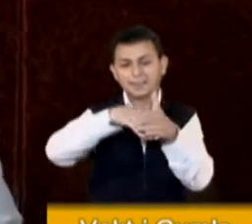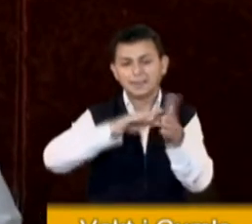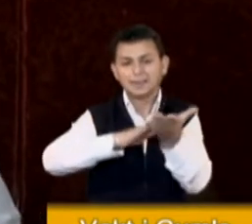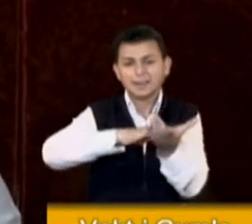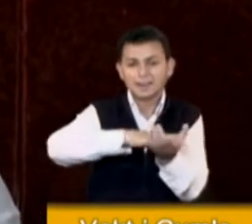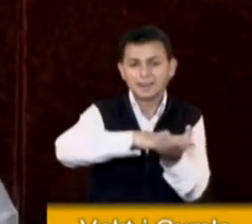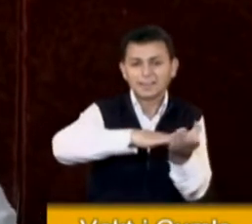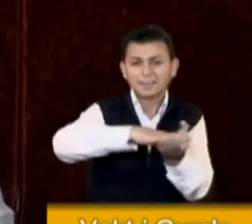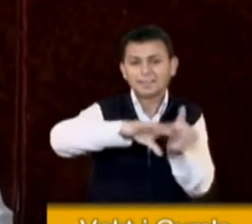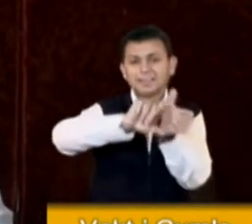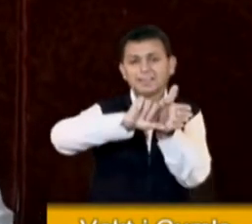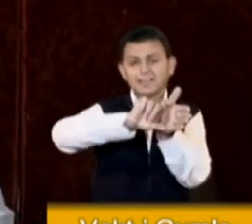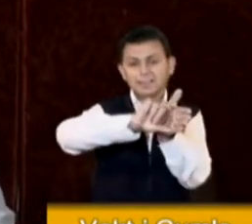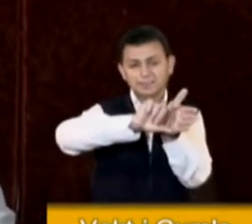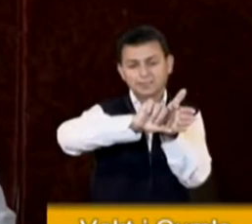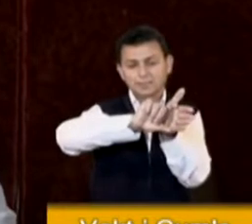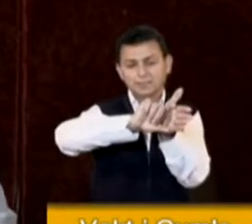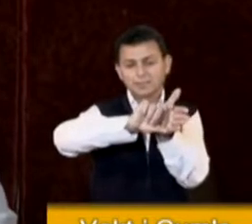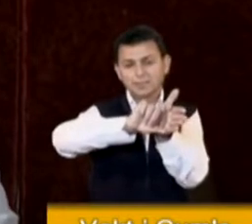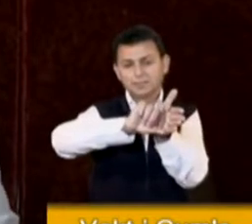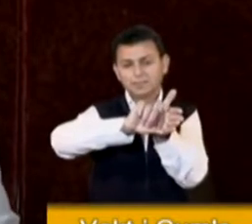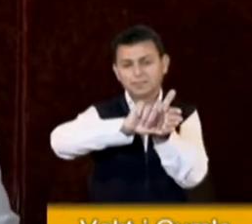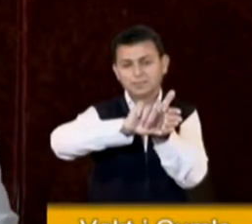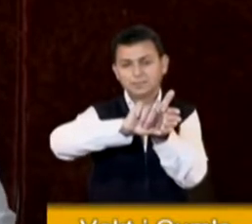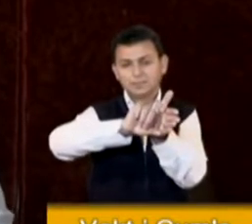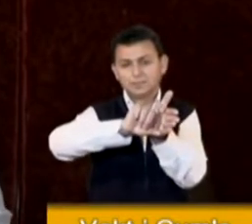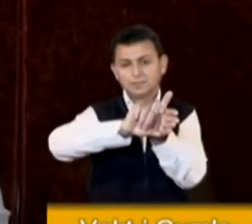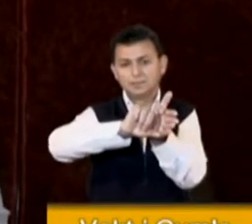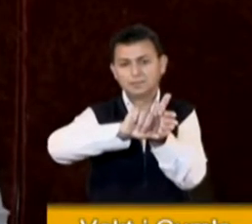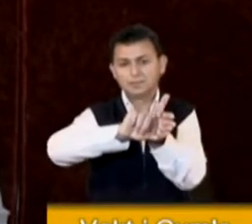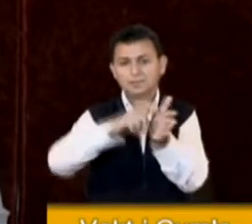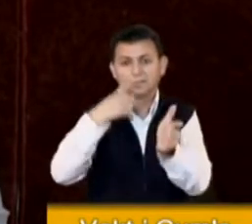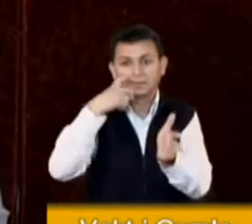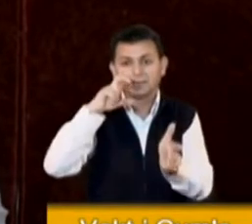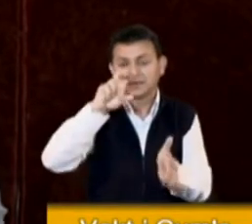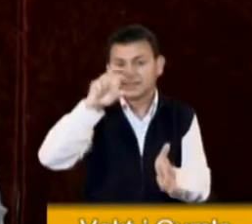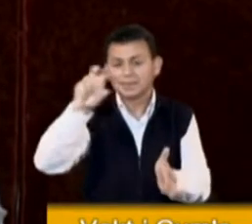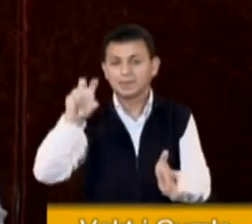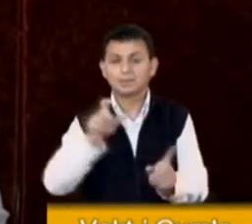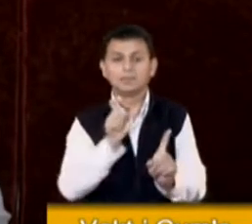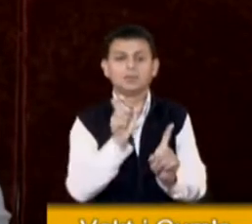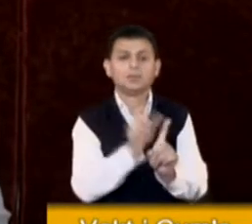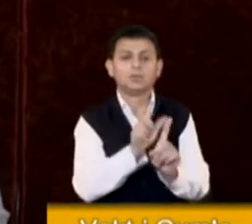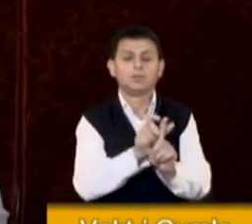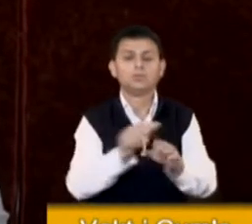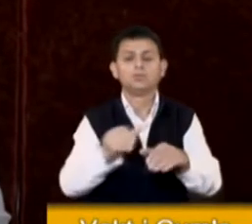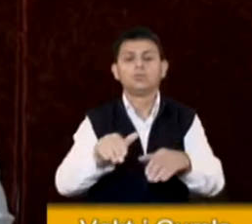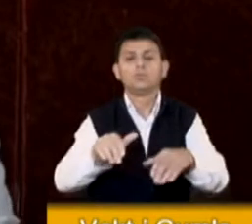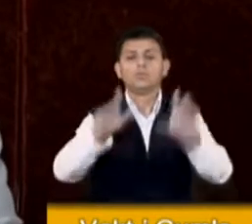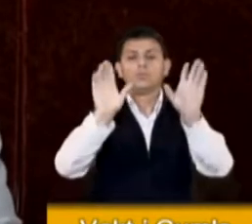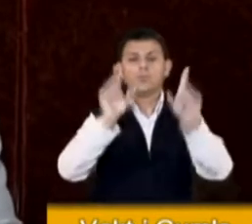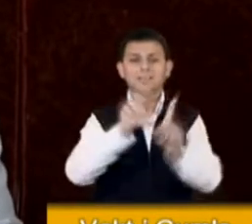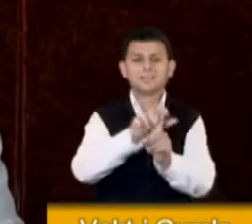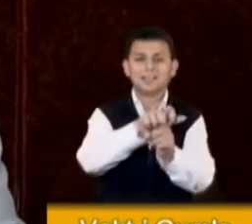koruyacak. Muhterem müminler, at nalı nazardan korumaz, atın tırnağını aşınmaktan korur ancak, bu